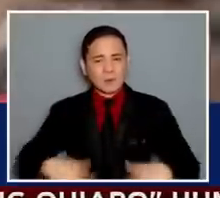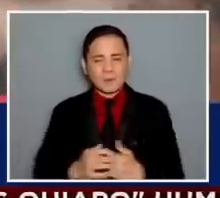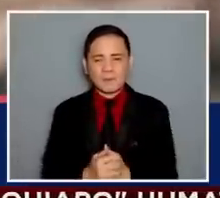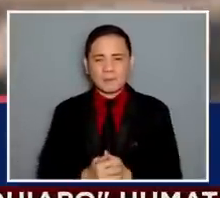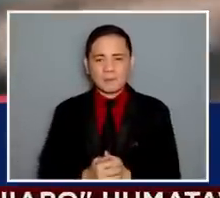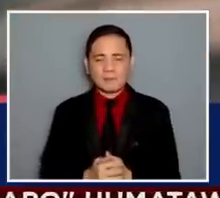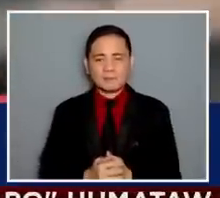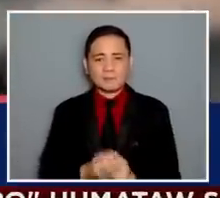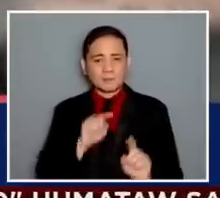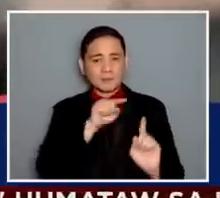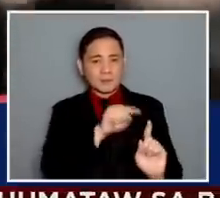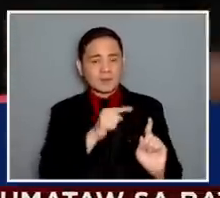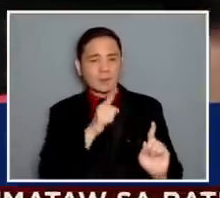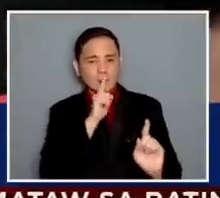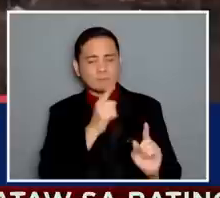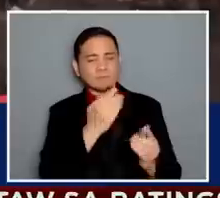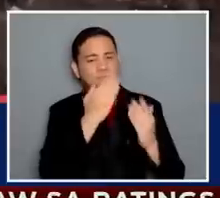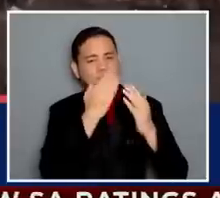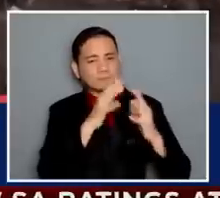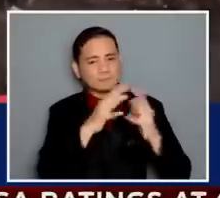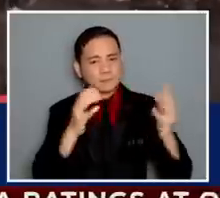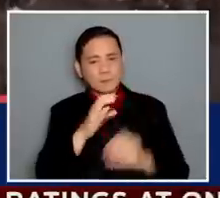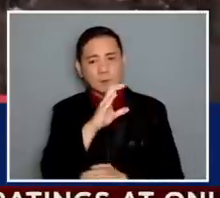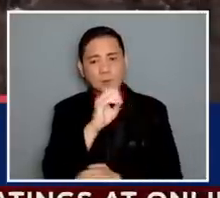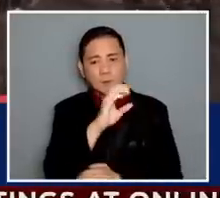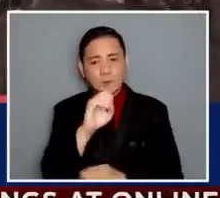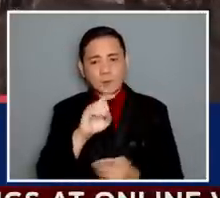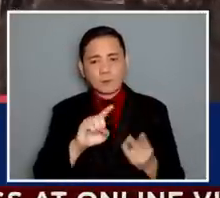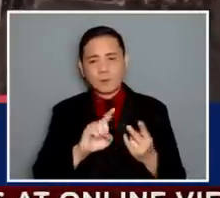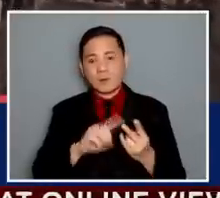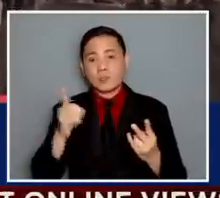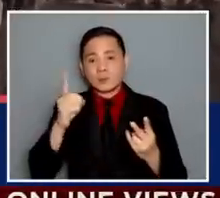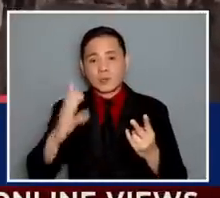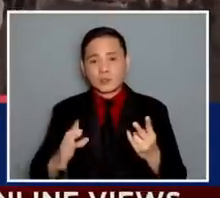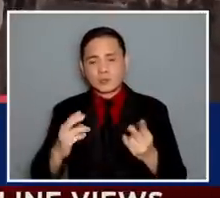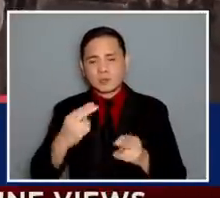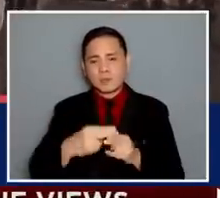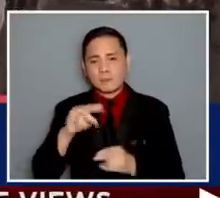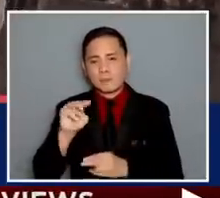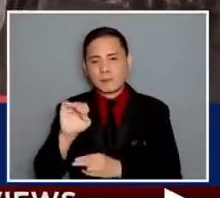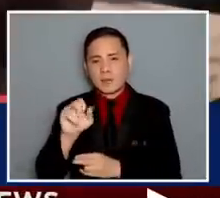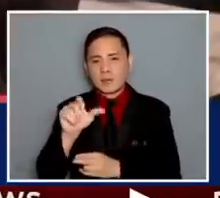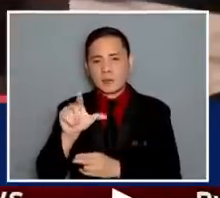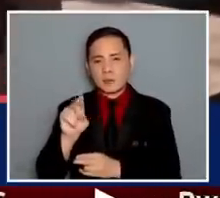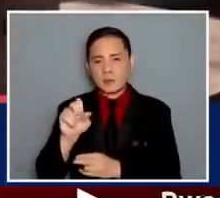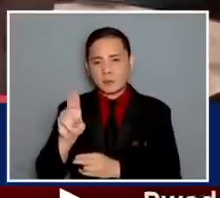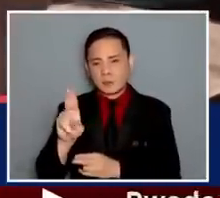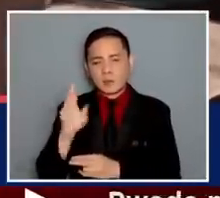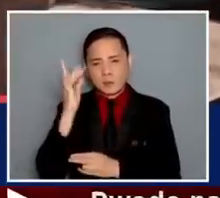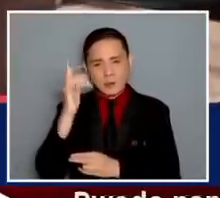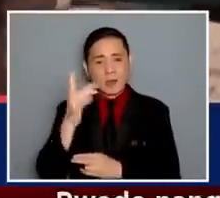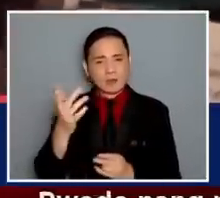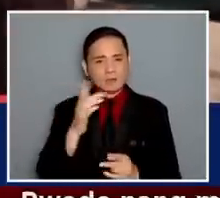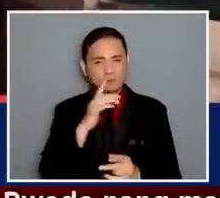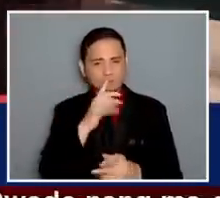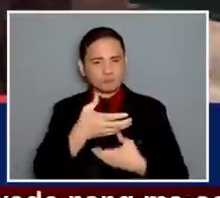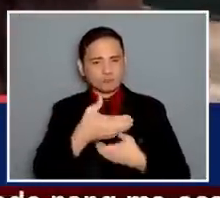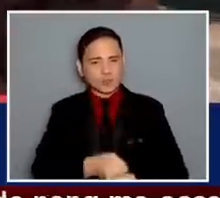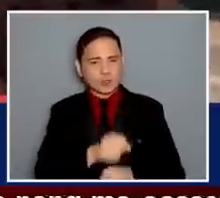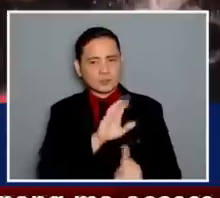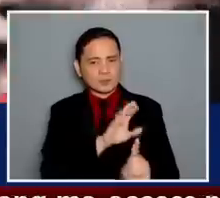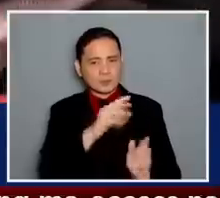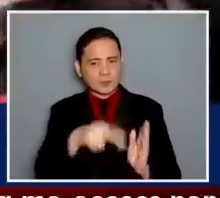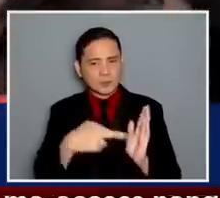loob ni Miles kina Coco at sa co-director na si Malu Sevilla dahil pinagkatiwala sa kanya ang papel. Sabi ko kay